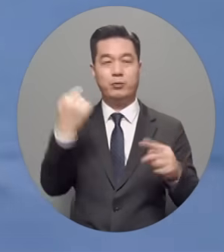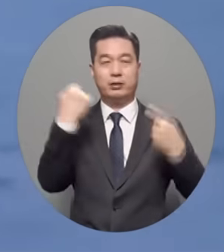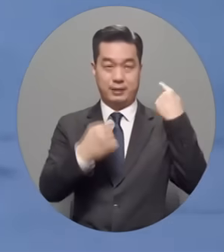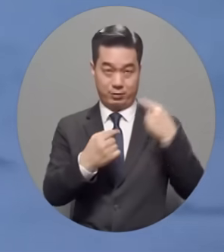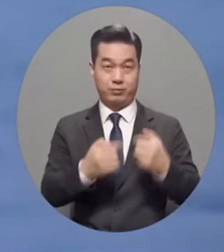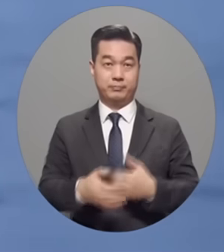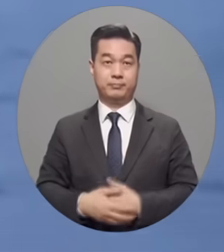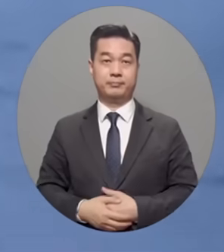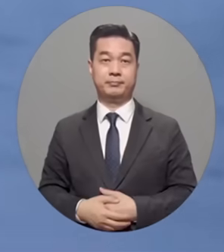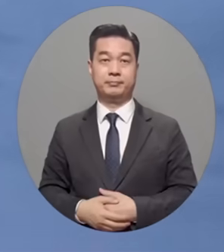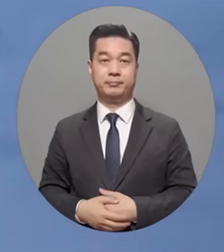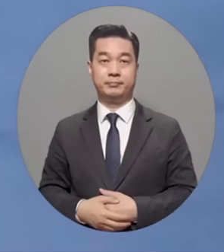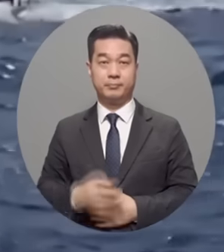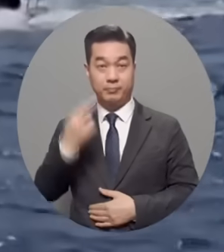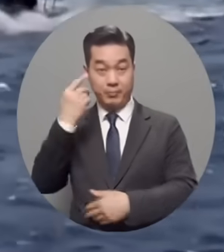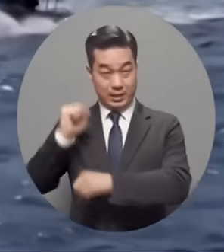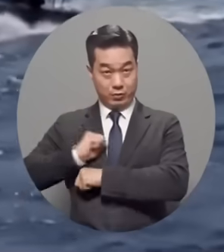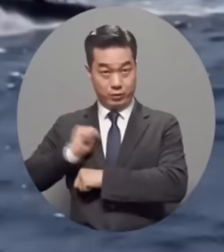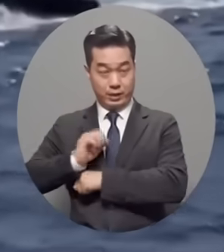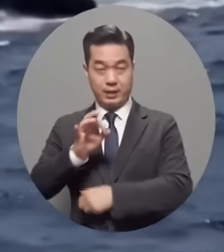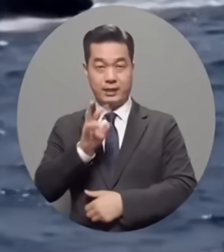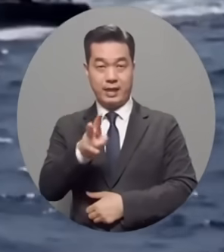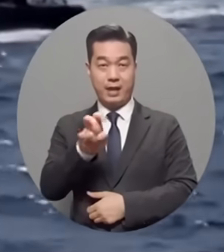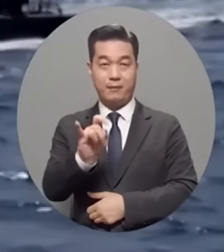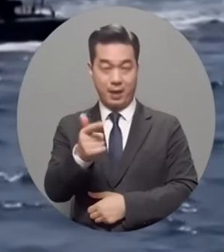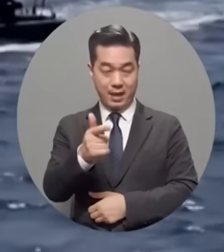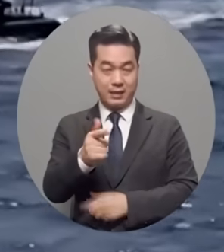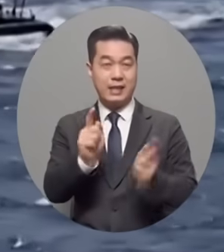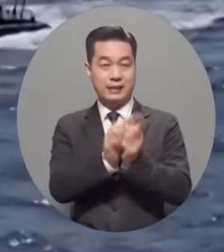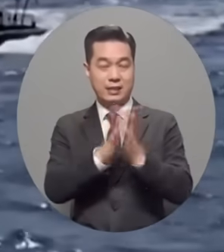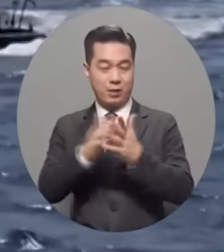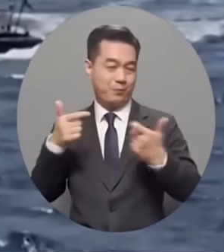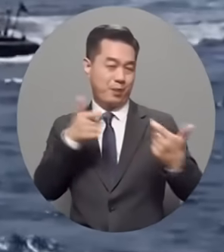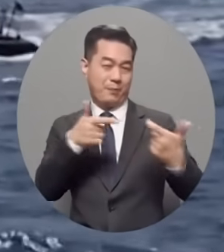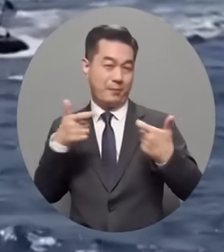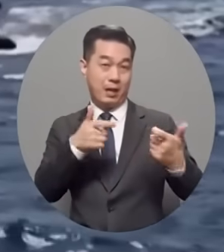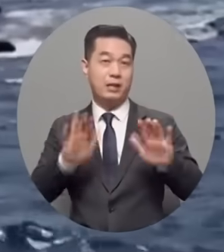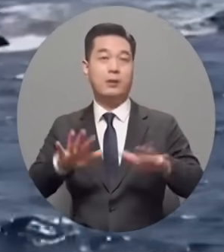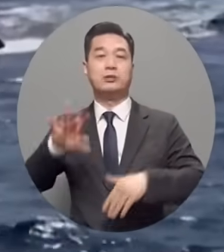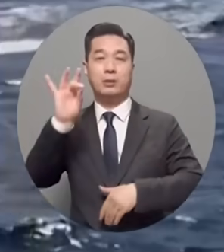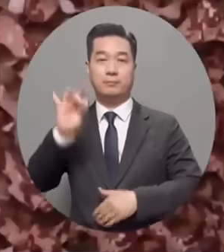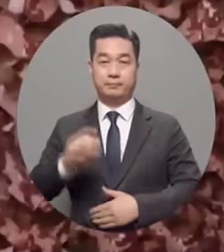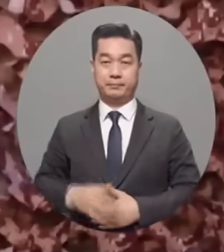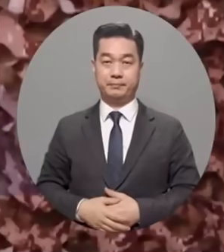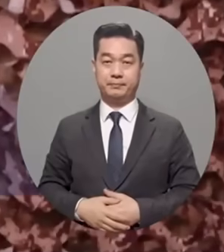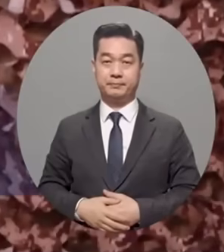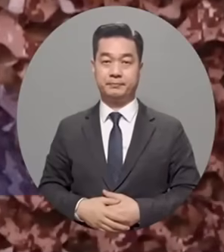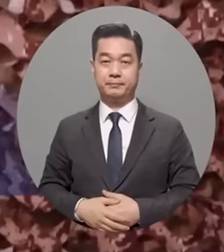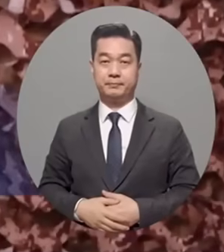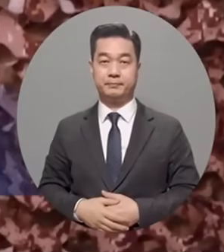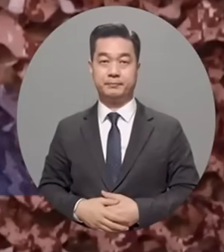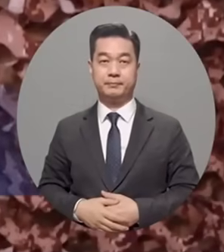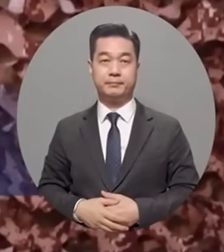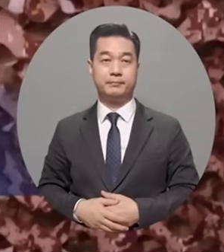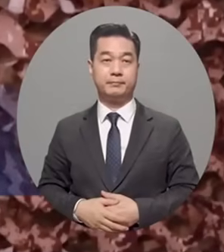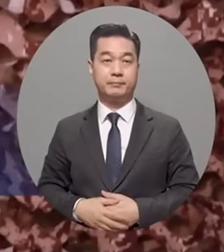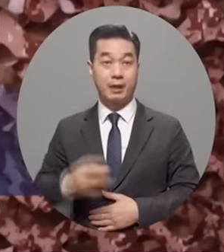전해졌습니다. 미군이 예멘 후티 반군과 직접 교전에 나선 건 이번이 처음입니다.